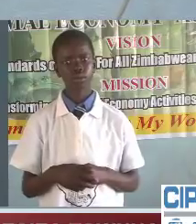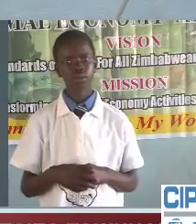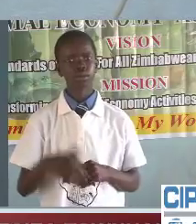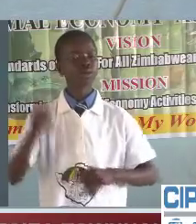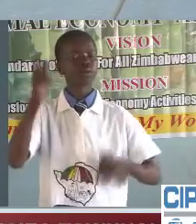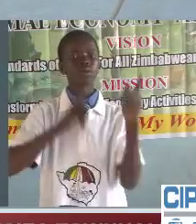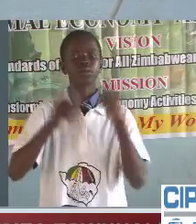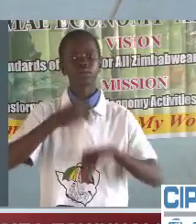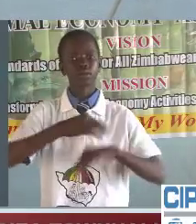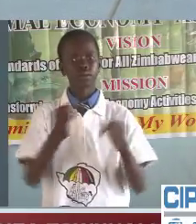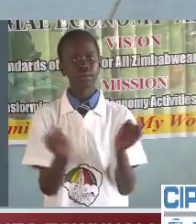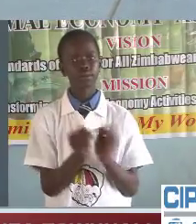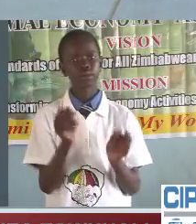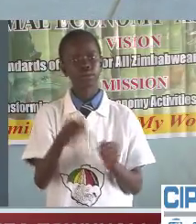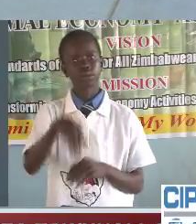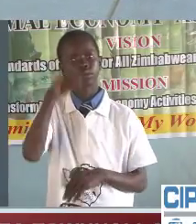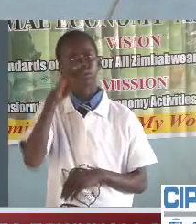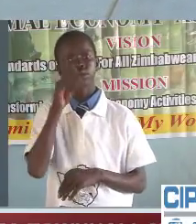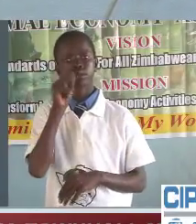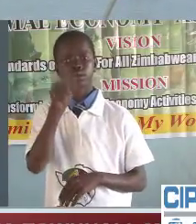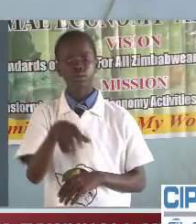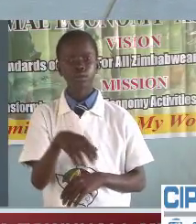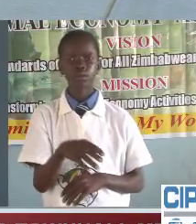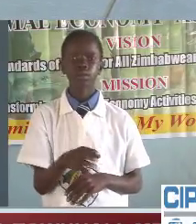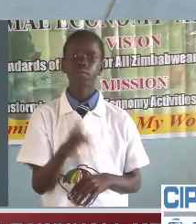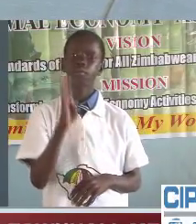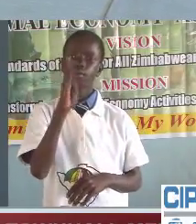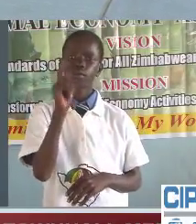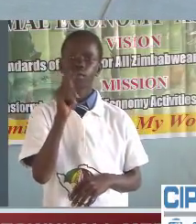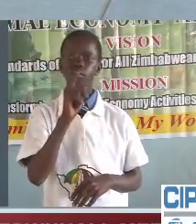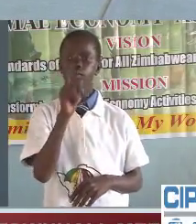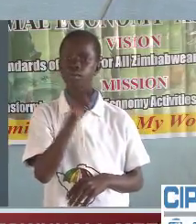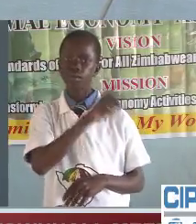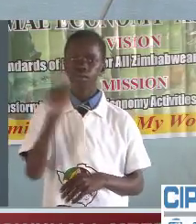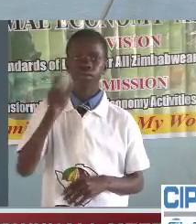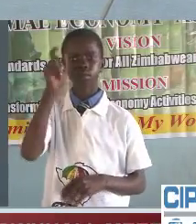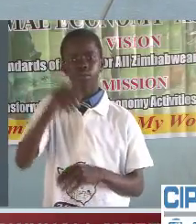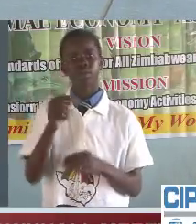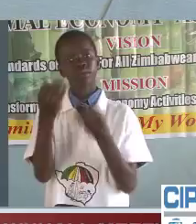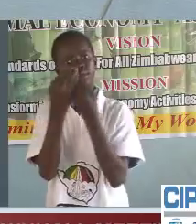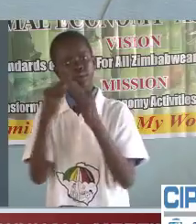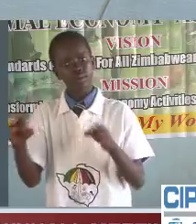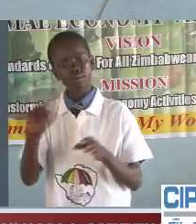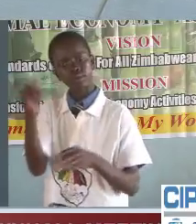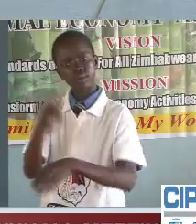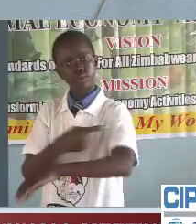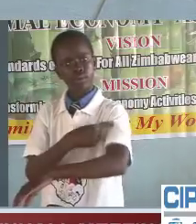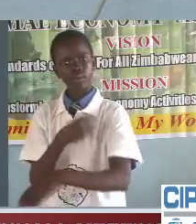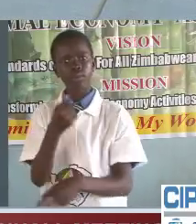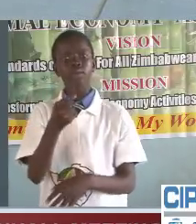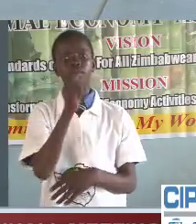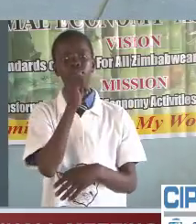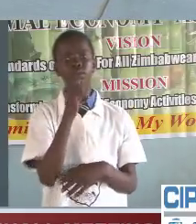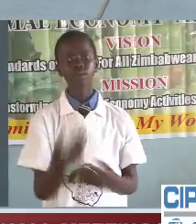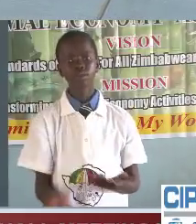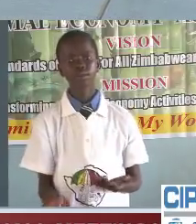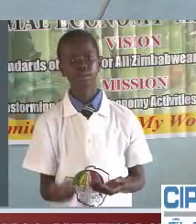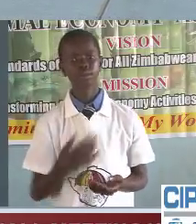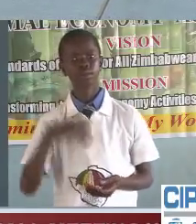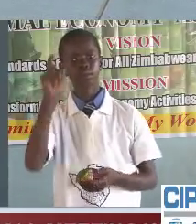term thing. And it's plus what intent is to have your constitution on your